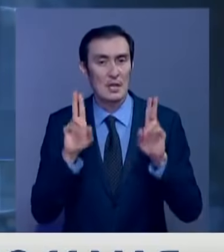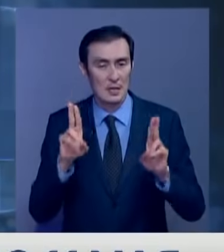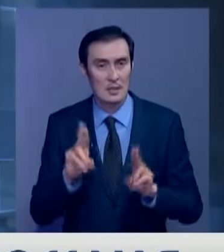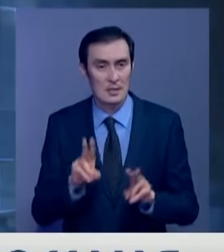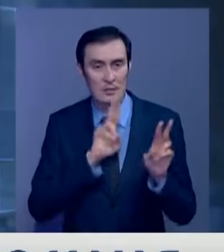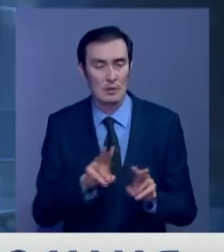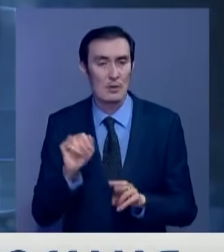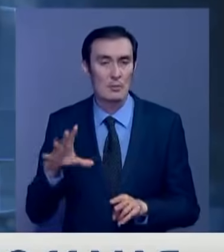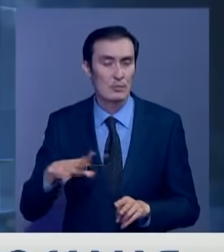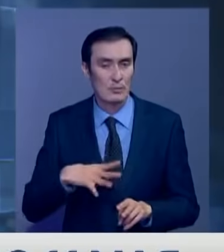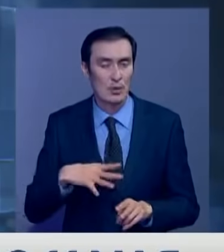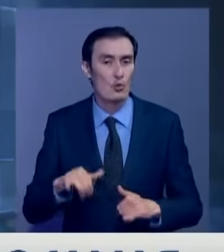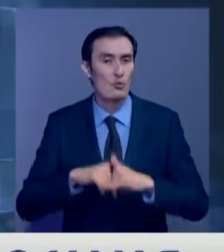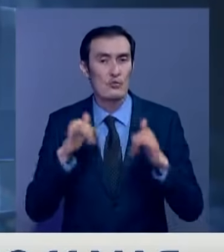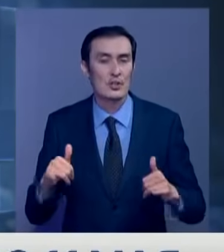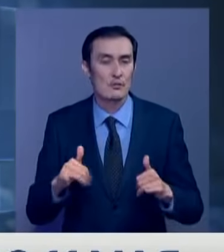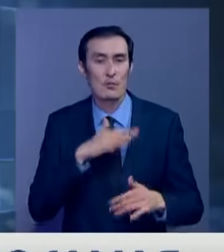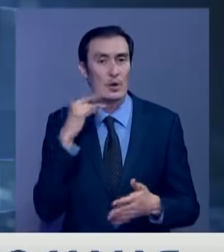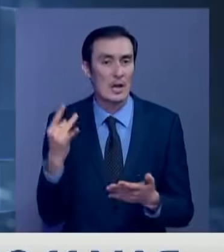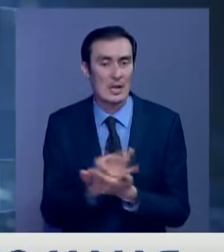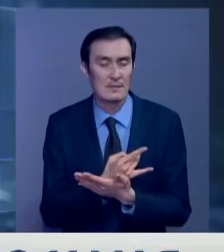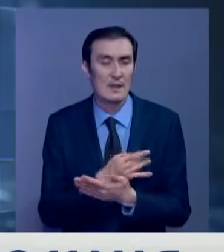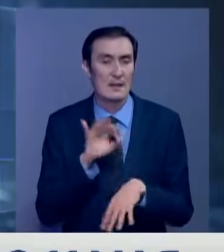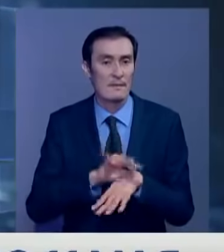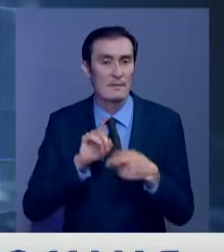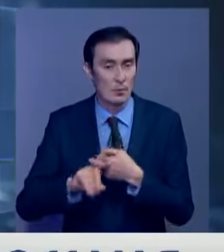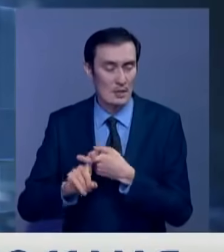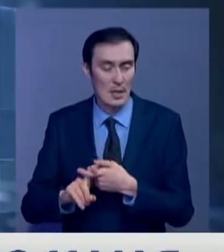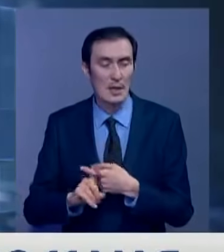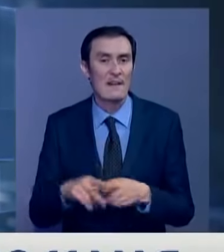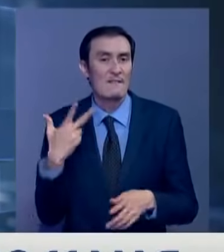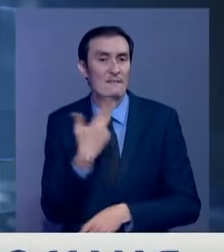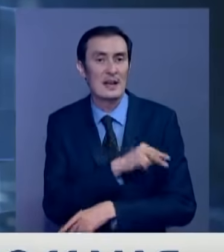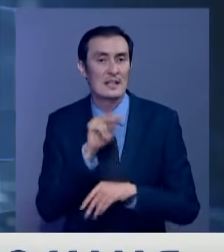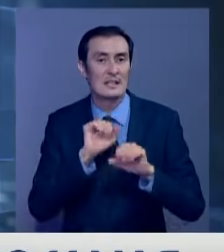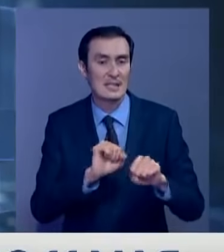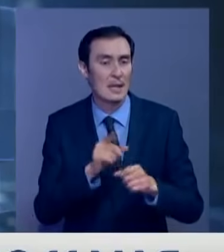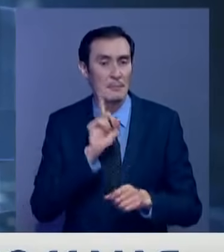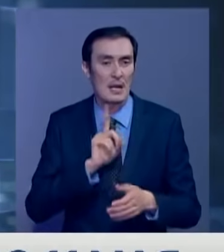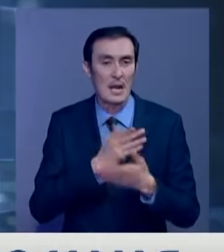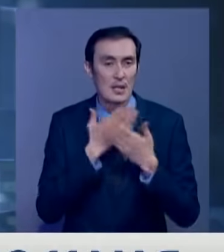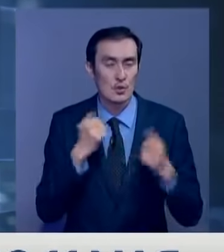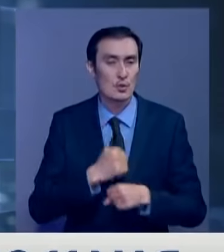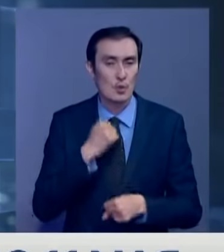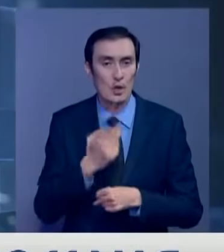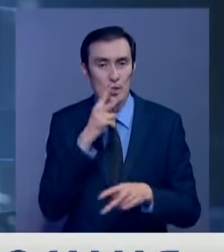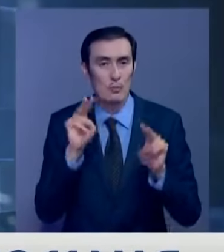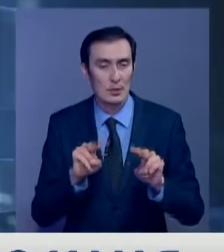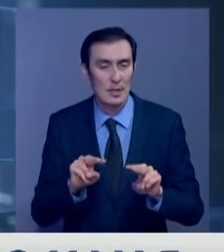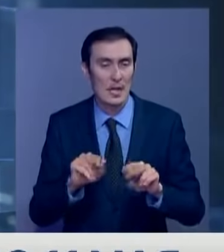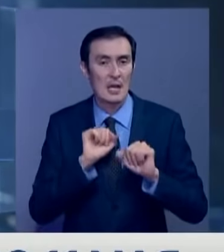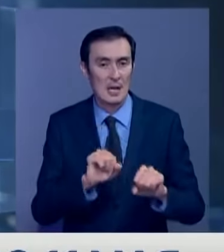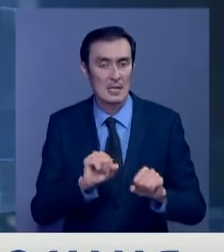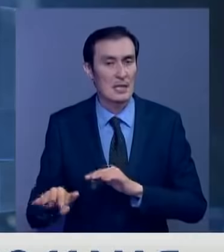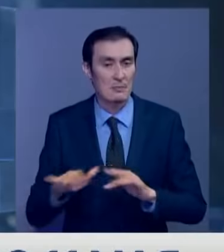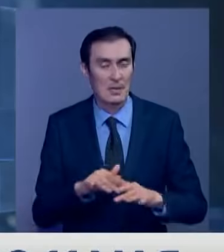режима могут кратно увеличить количество жертв коронавируса. Вакцины пока нет. Только строгое соблюдение карантинных